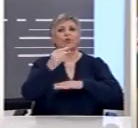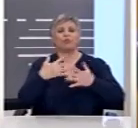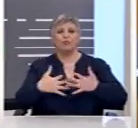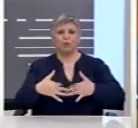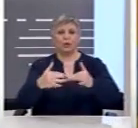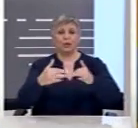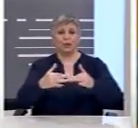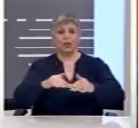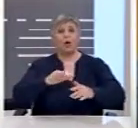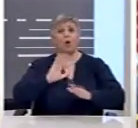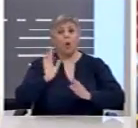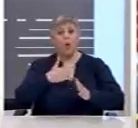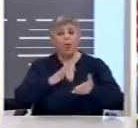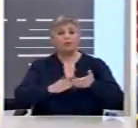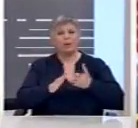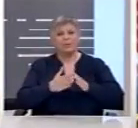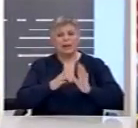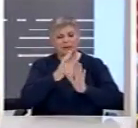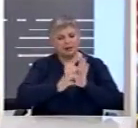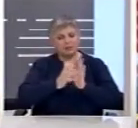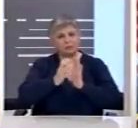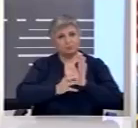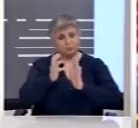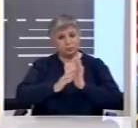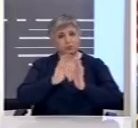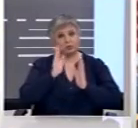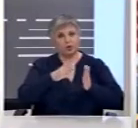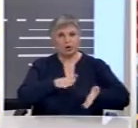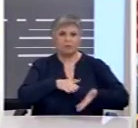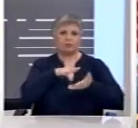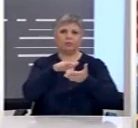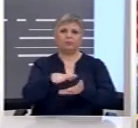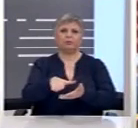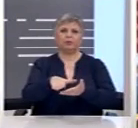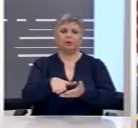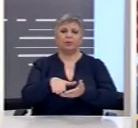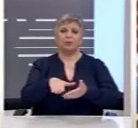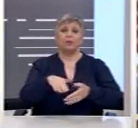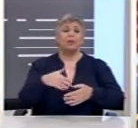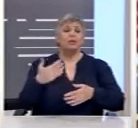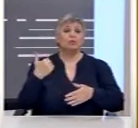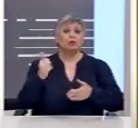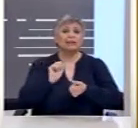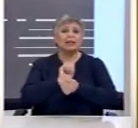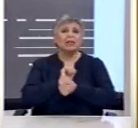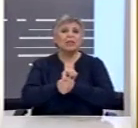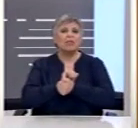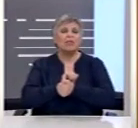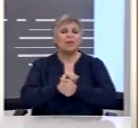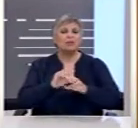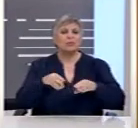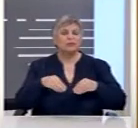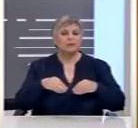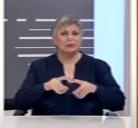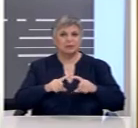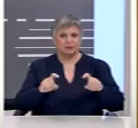καταθέτω και αυτά τα πρακτικά με τις δεσμεύσεις που υπήρχαν και με μια πάρα πολύ σοβαρή